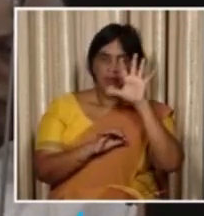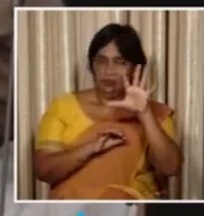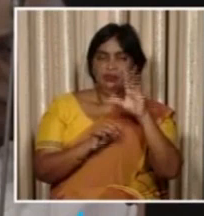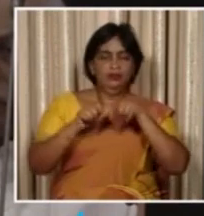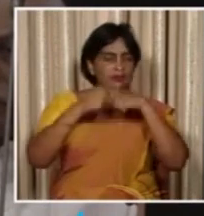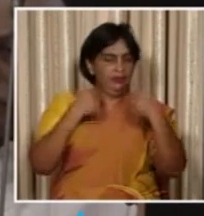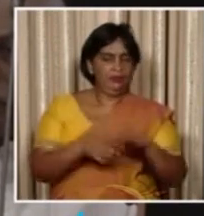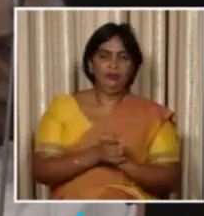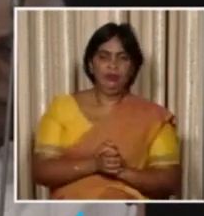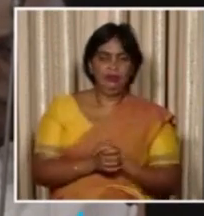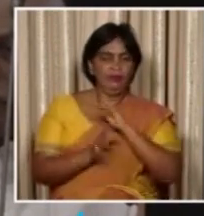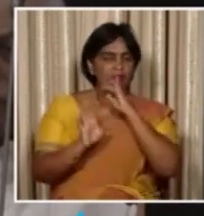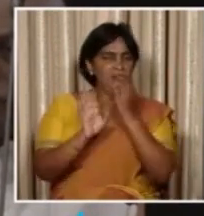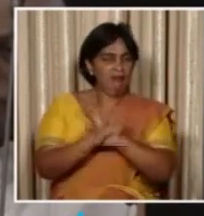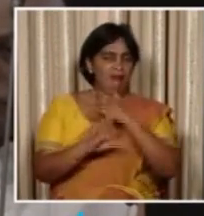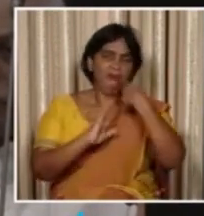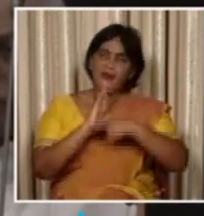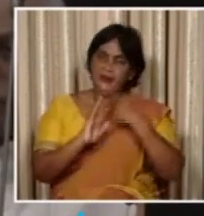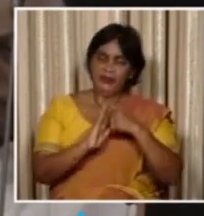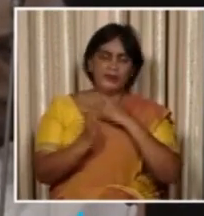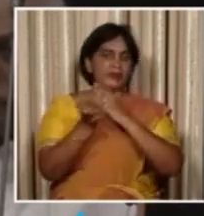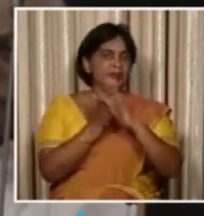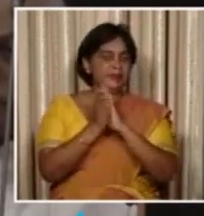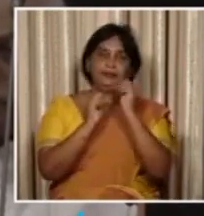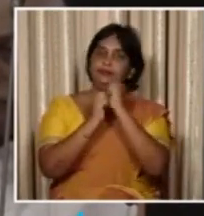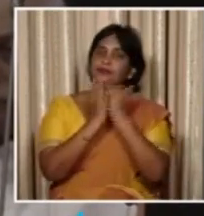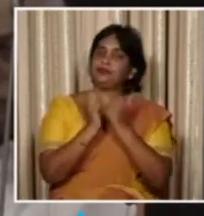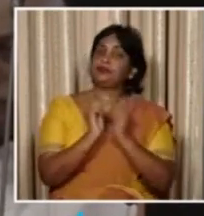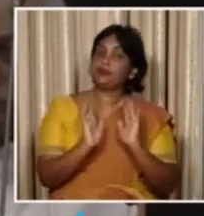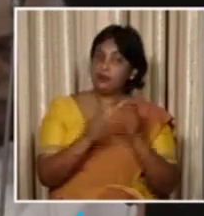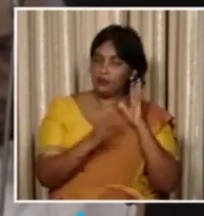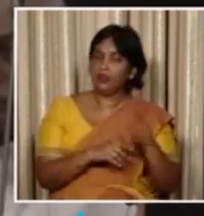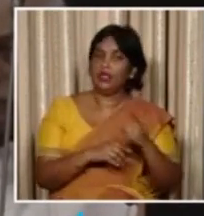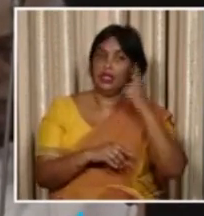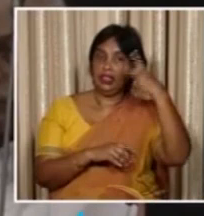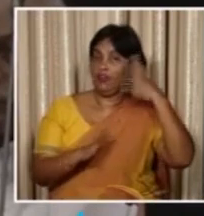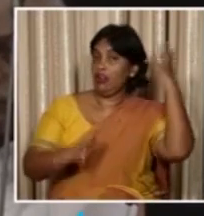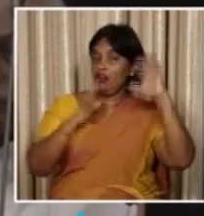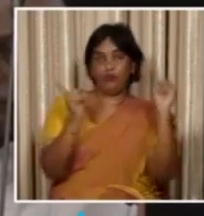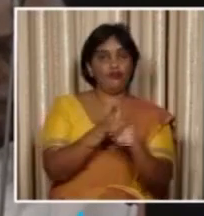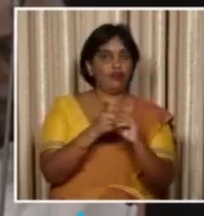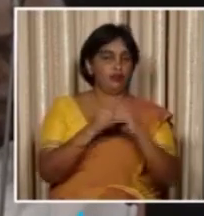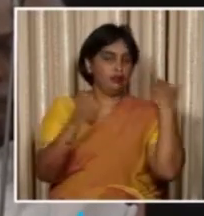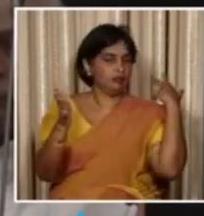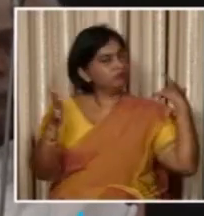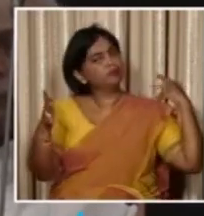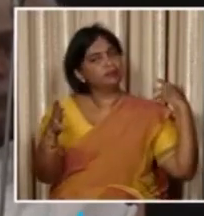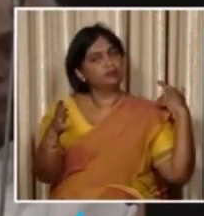වැය කරනවා. මුලින්ම ශ්‍රී ලංකාවේ සහන වැඩපිළිවෙළ ආරම්භ කළේ දෙවන ලෝක යුද්ධ කාලයේදී. එතැන්